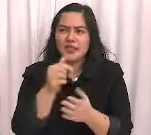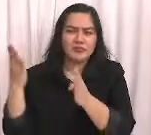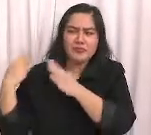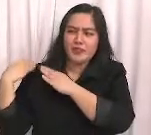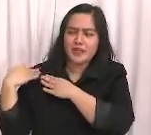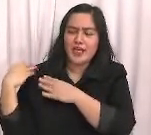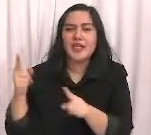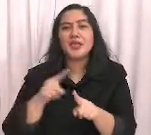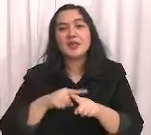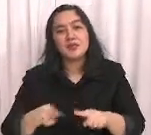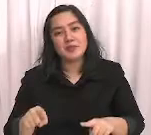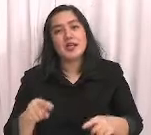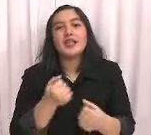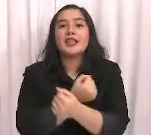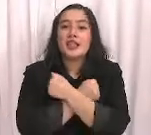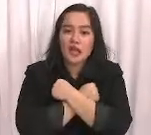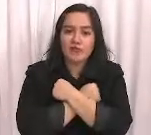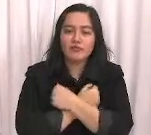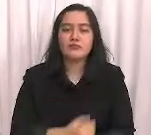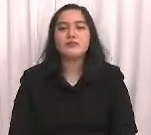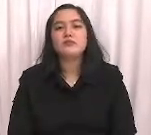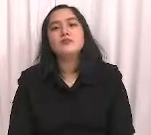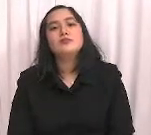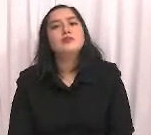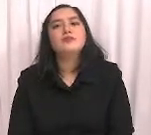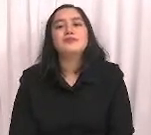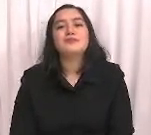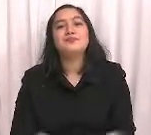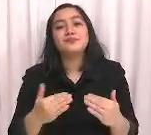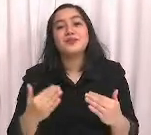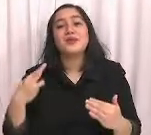kunin natin lahat yan. Oh? Alright. Kami po